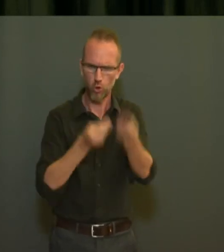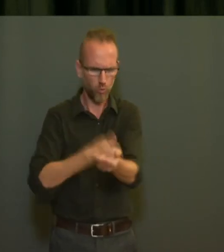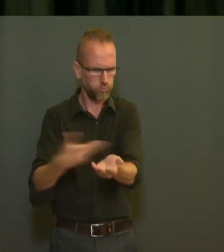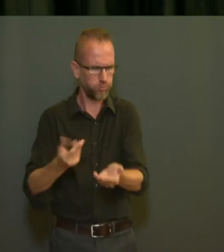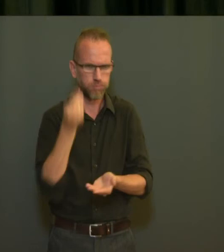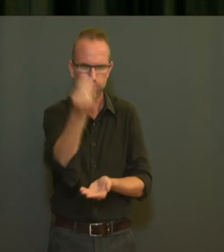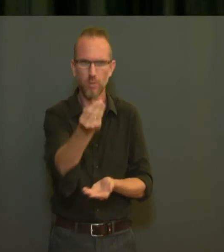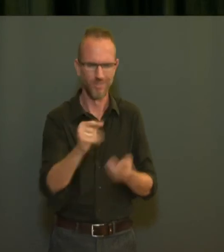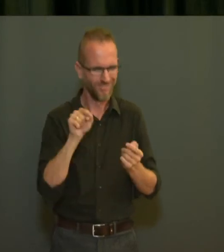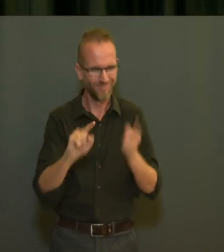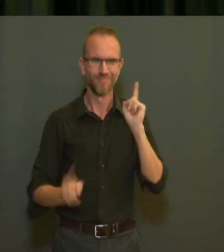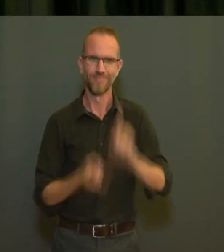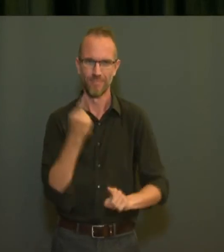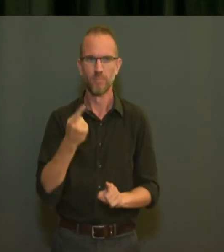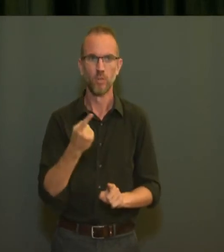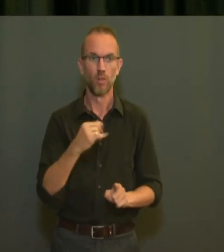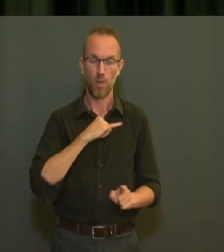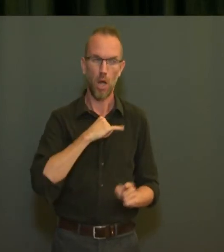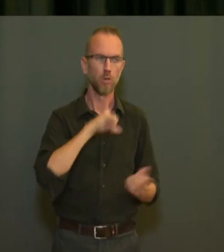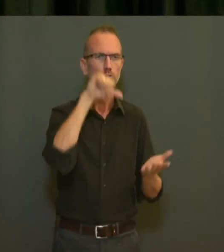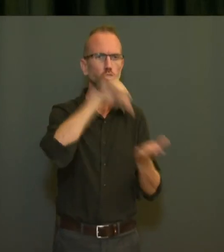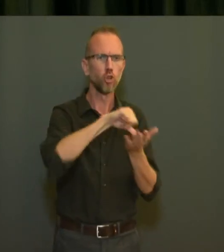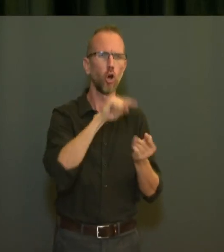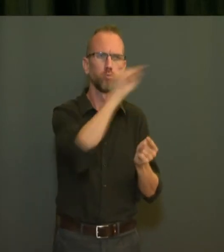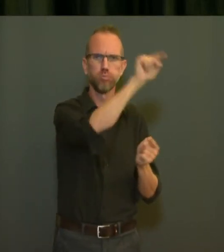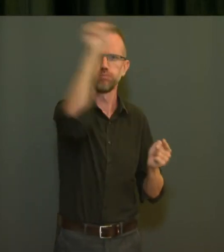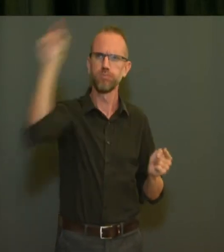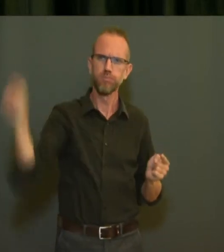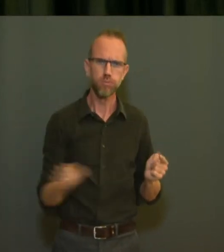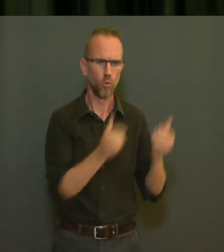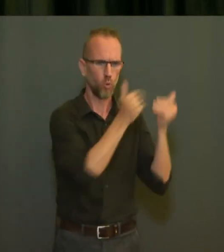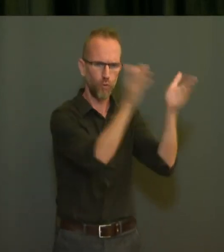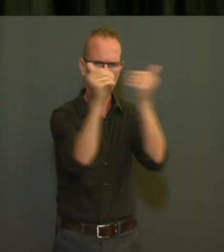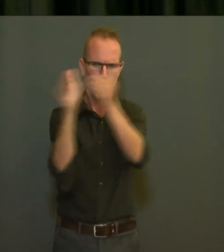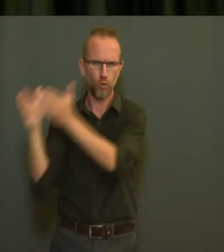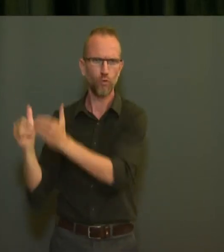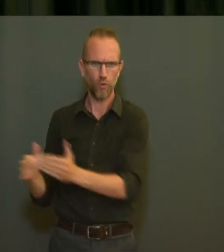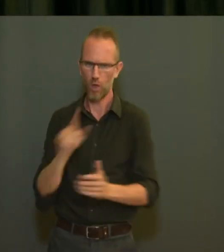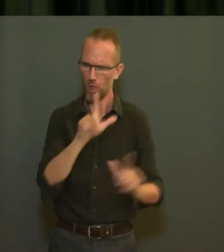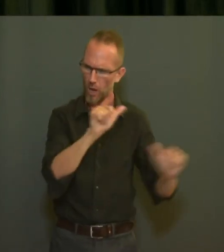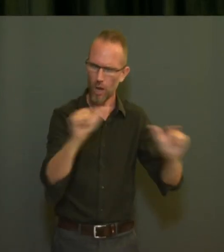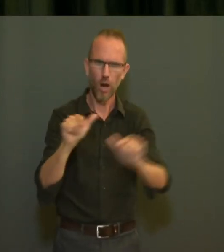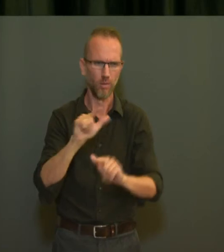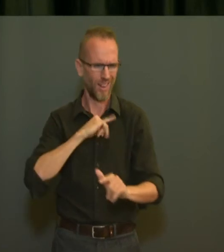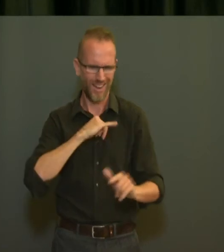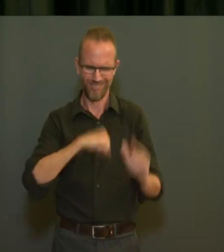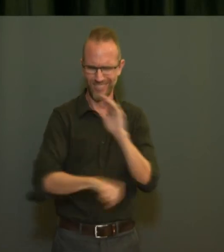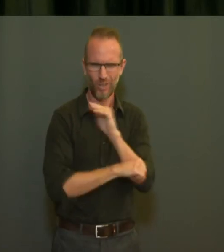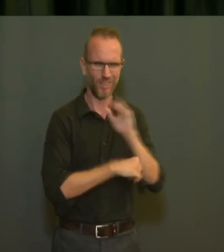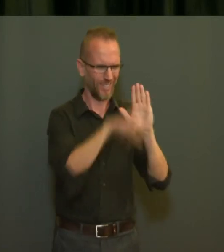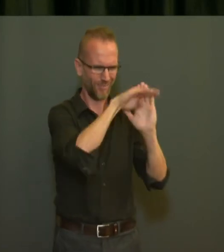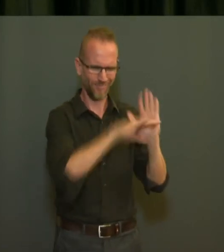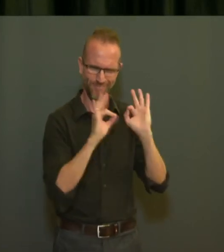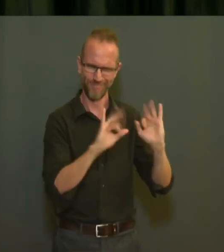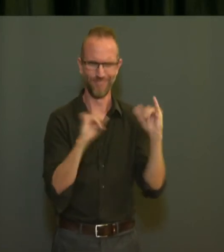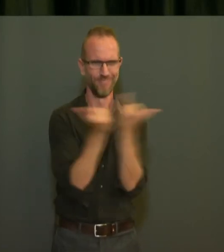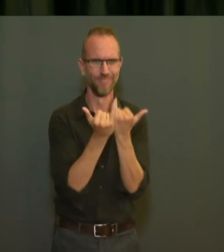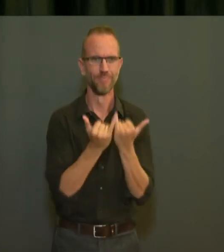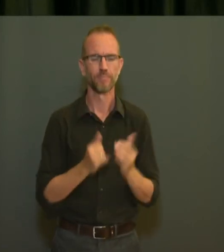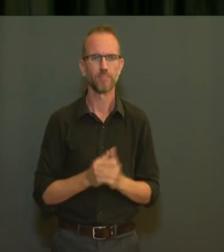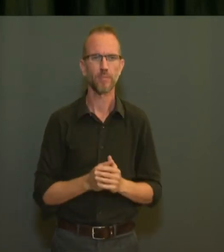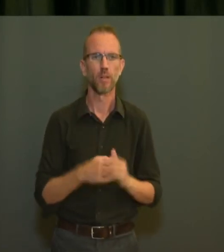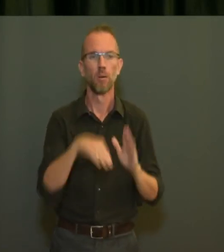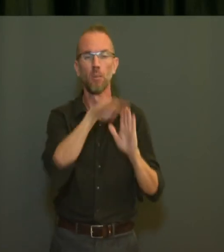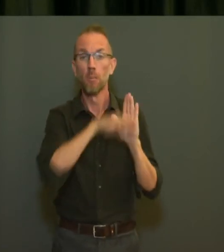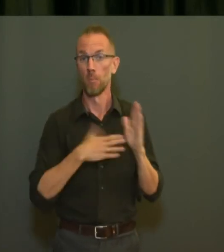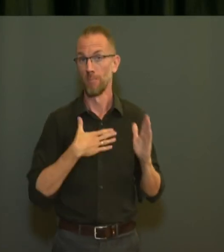et les précautions y sont prises pour que cela se déroule en toute sécurité. À commencer par le fait de devoir